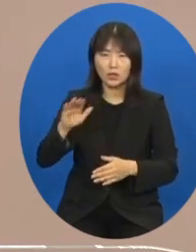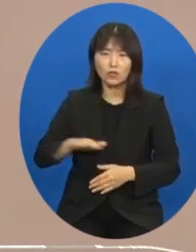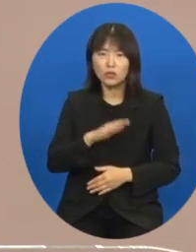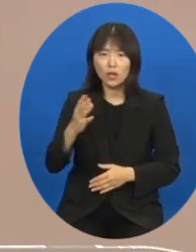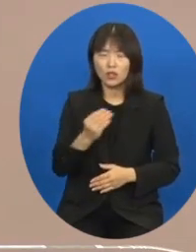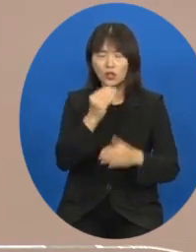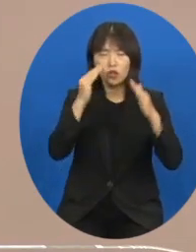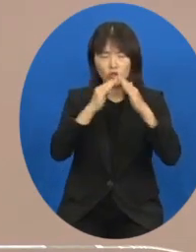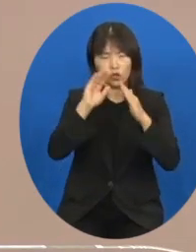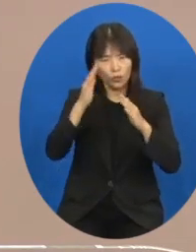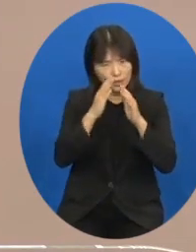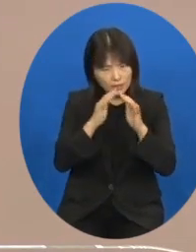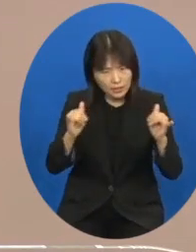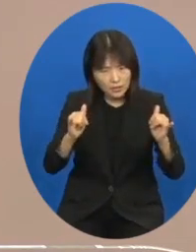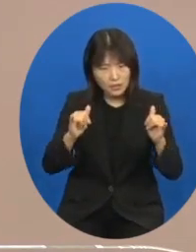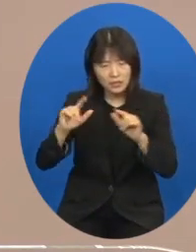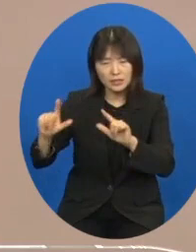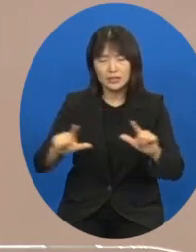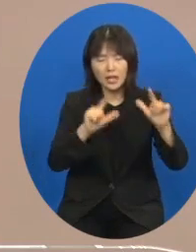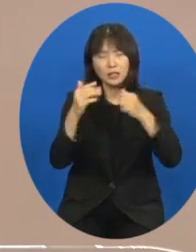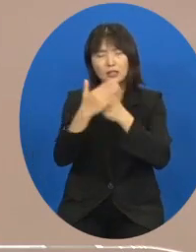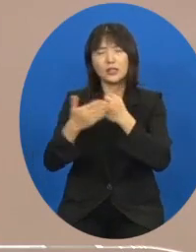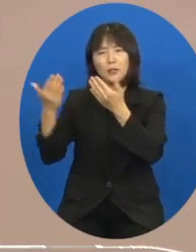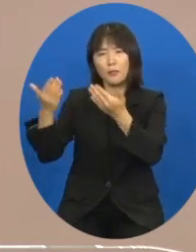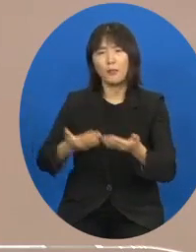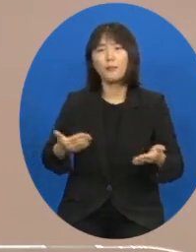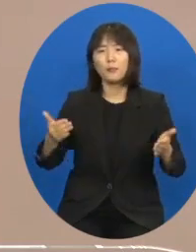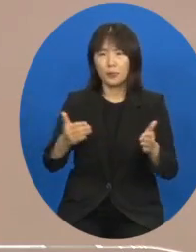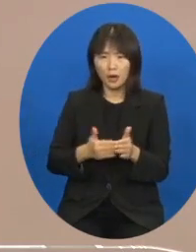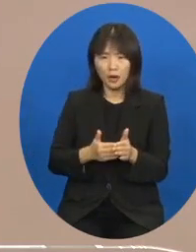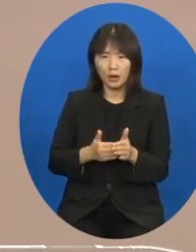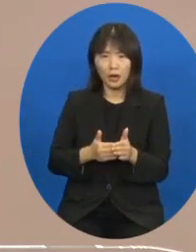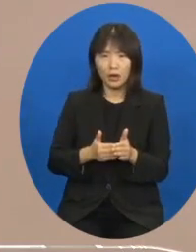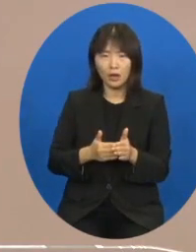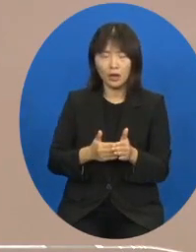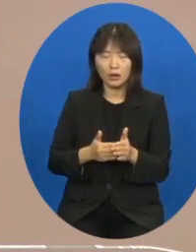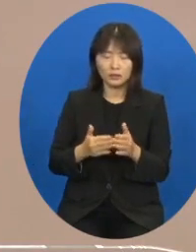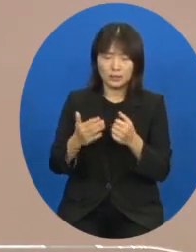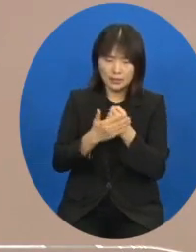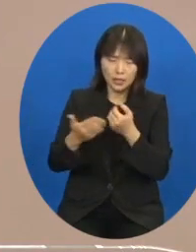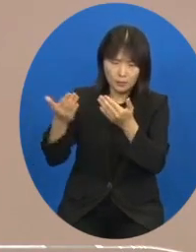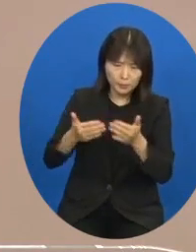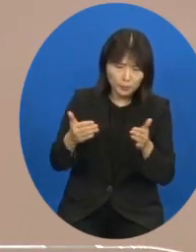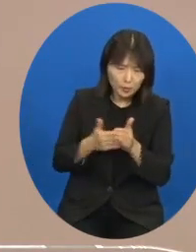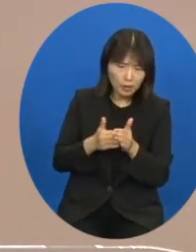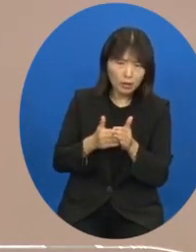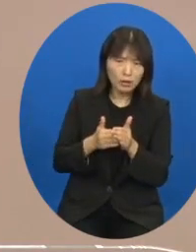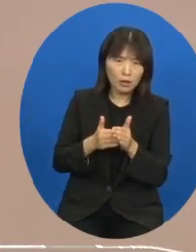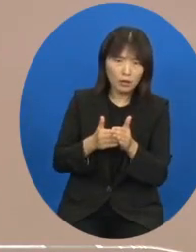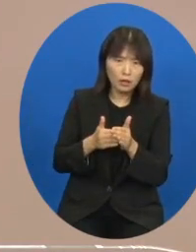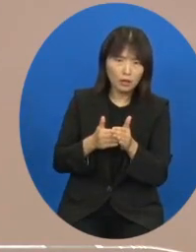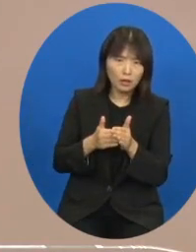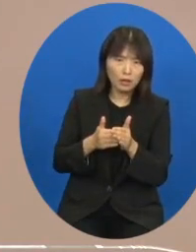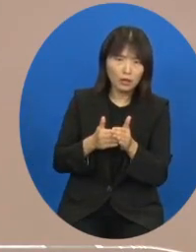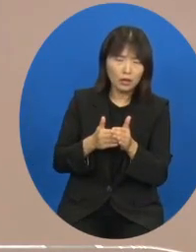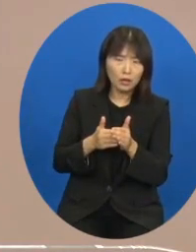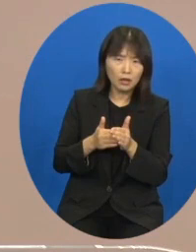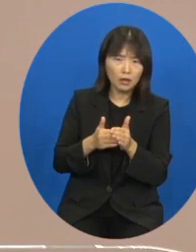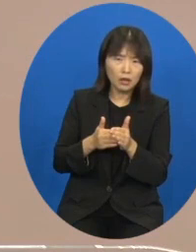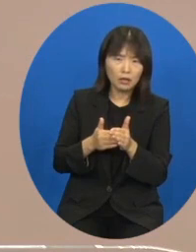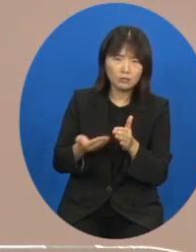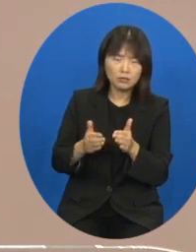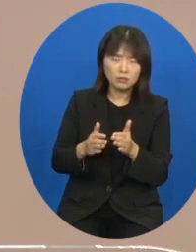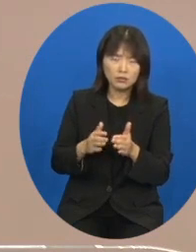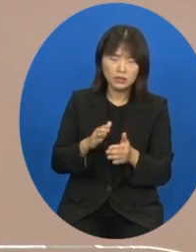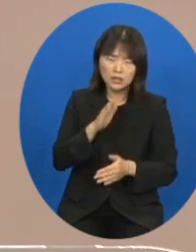성된 자로 사는 은혜를 받았거든요. 그런데 그 은혜를 받았는데, 그 엄청난 은혜를 받았는데